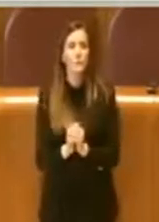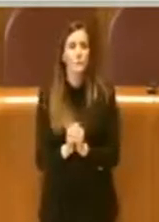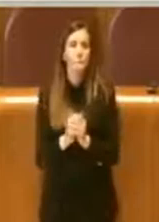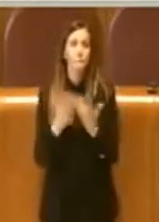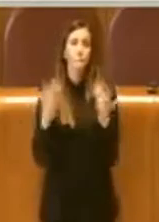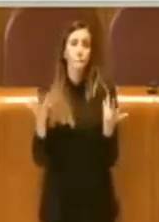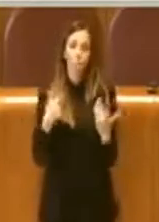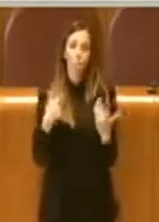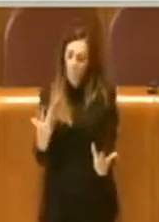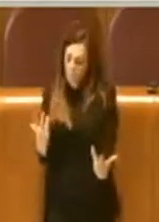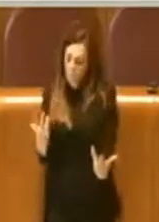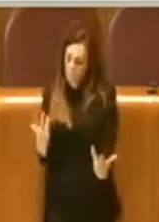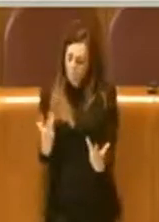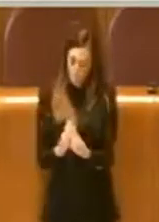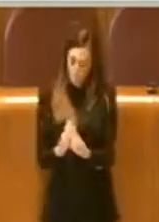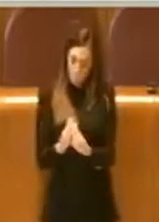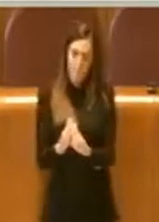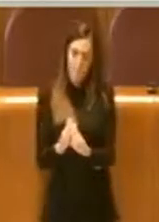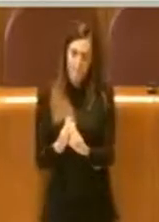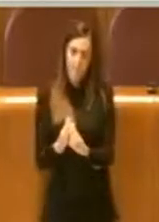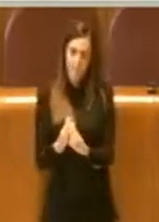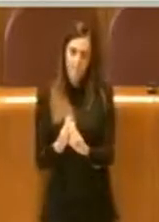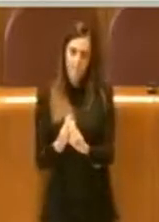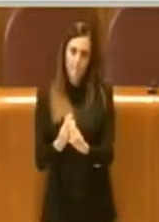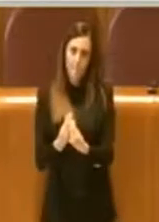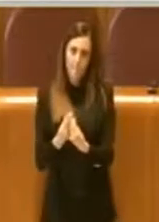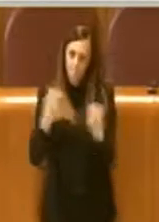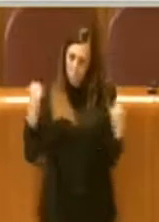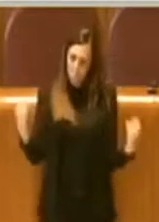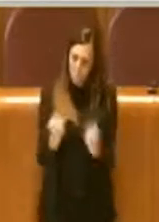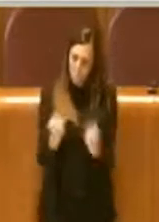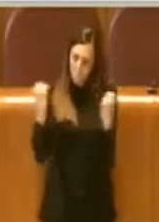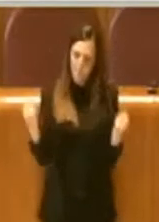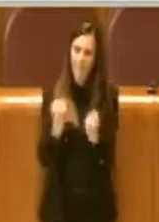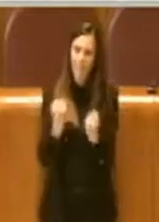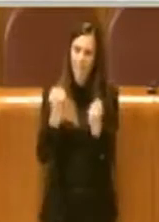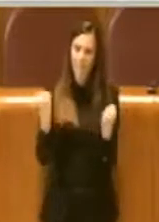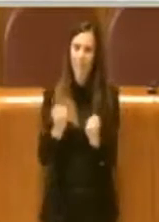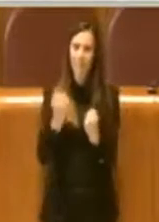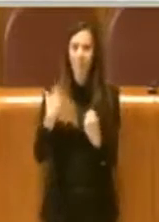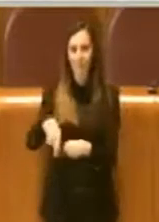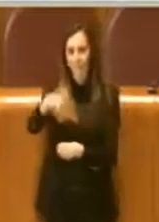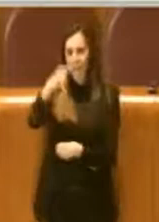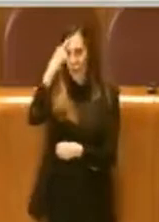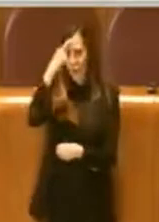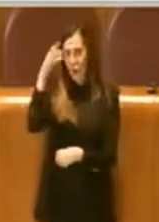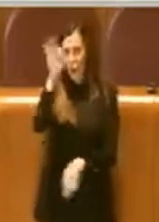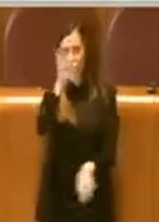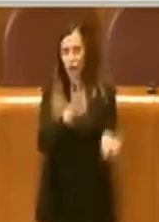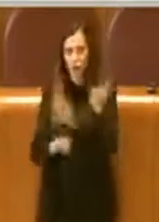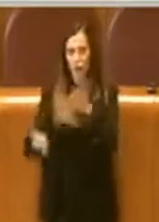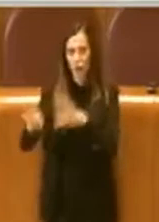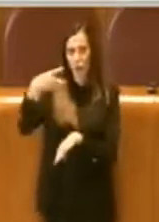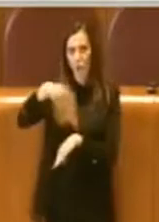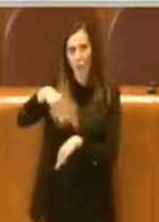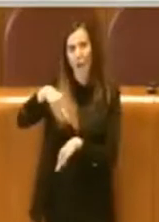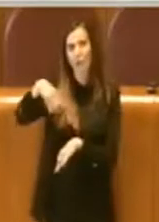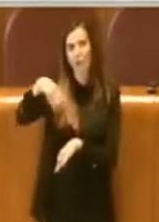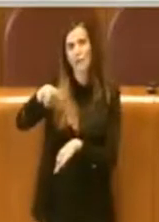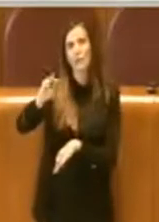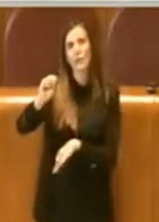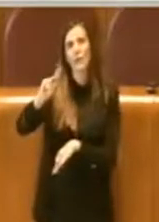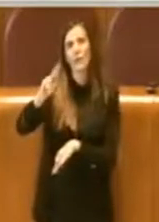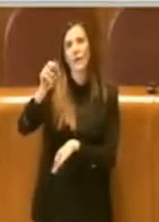Ecco, mi unisco anch'io nella promozione, insomma, del ricordo dello scenografo Maurizio